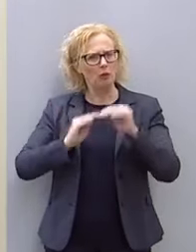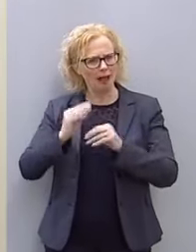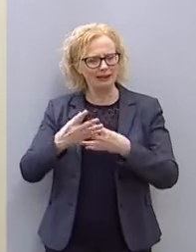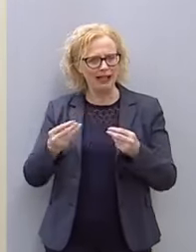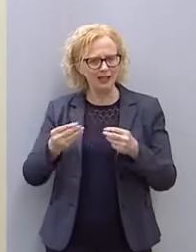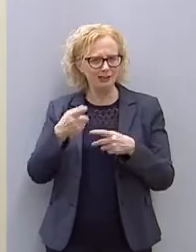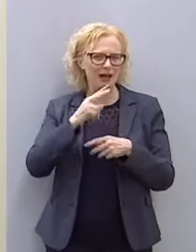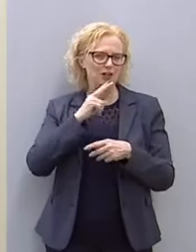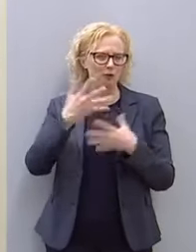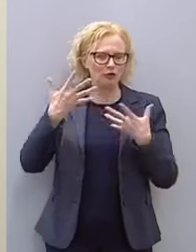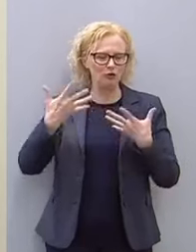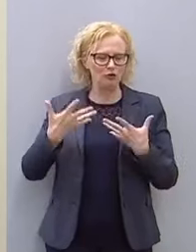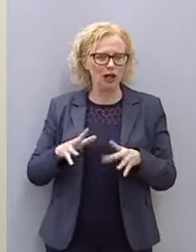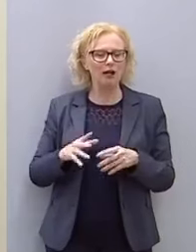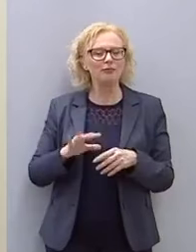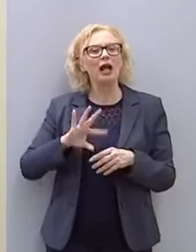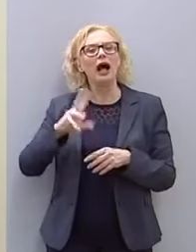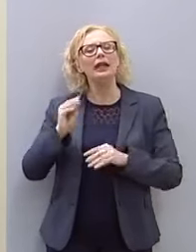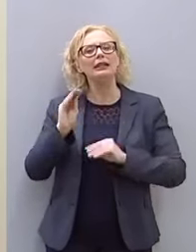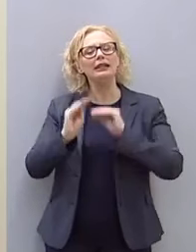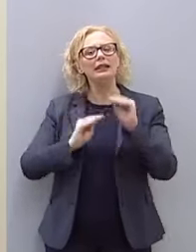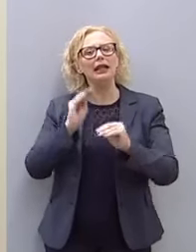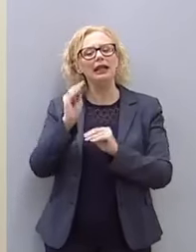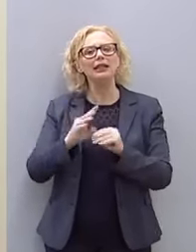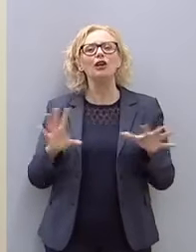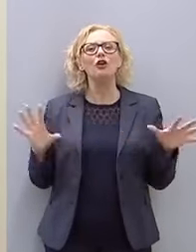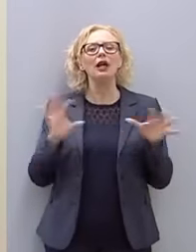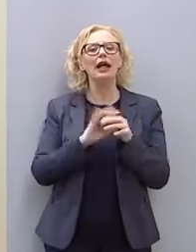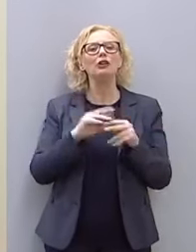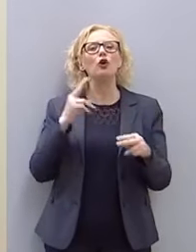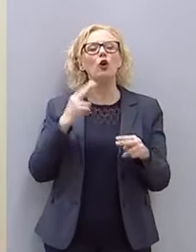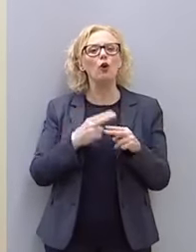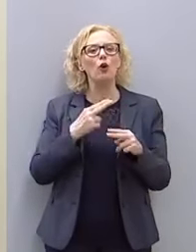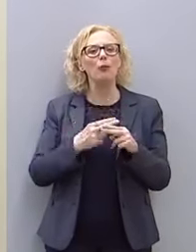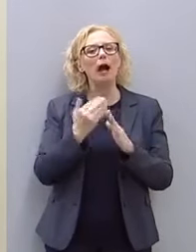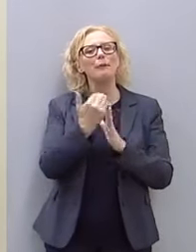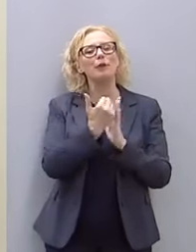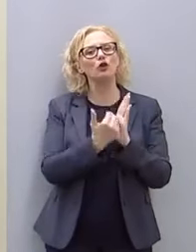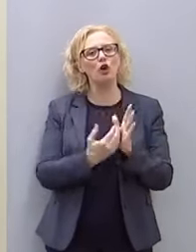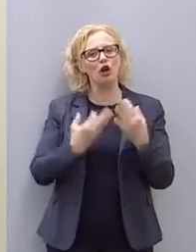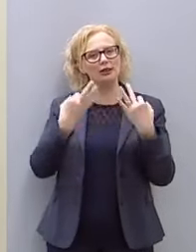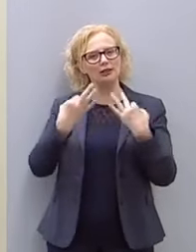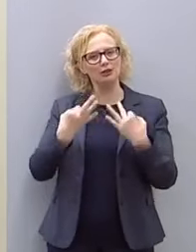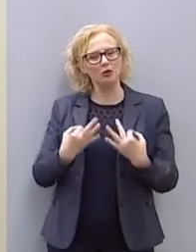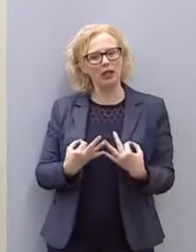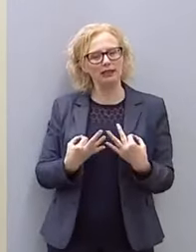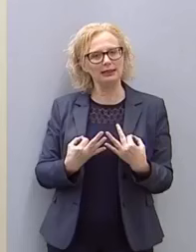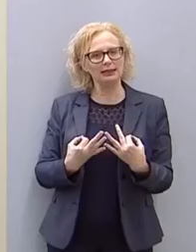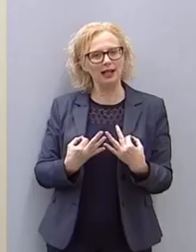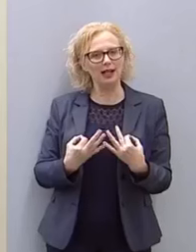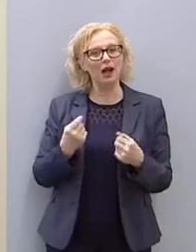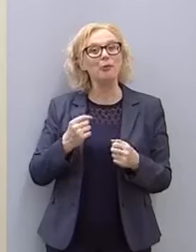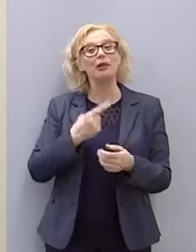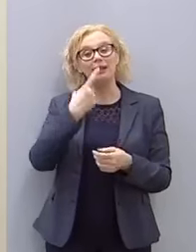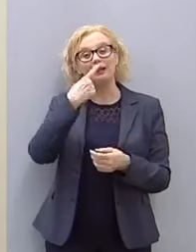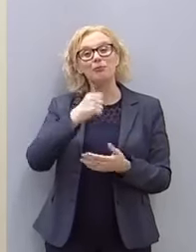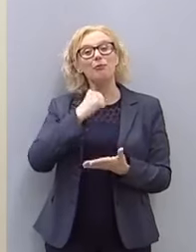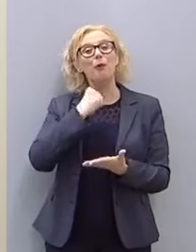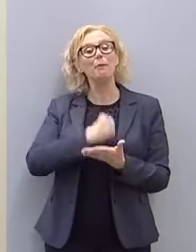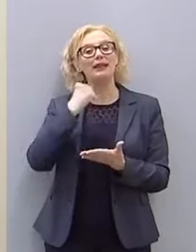chi ci chiede anche se ci sono notizie da roma per i protocolli della sicurezza la cosiddetta patente dei